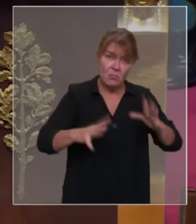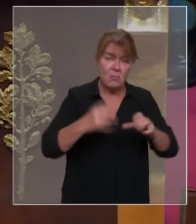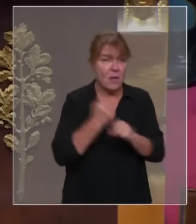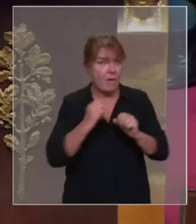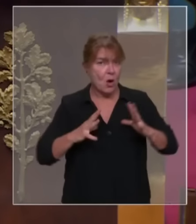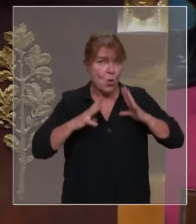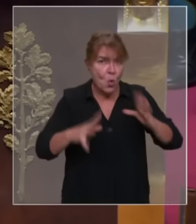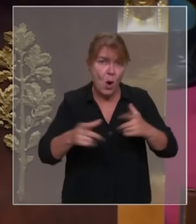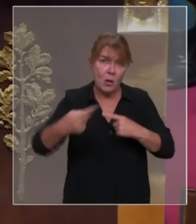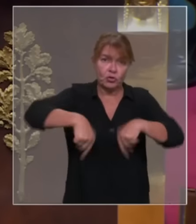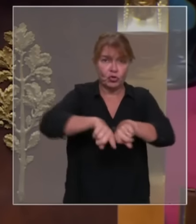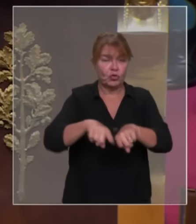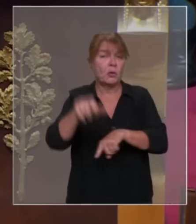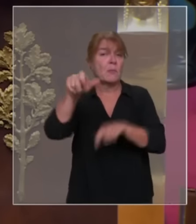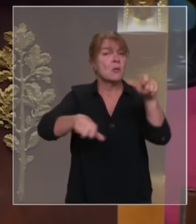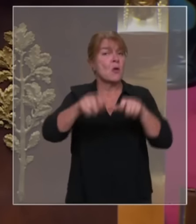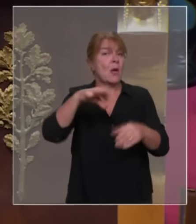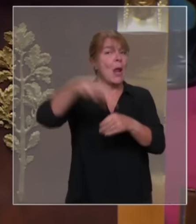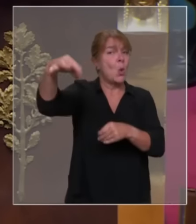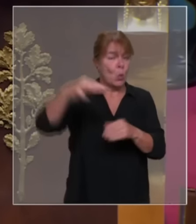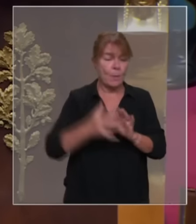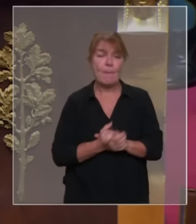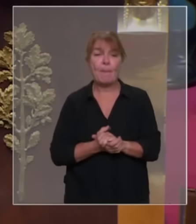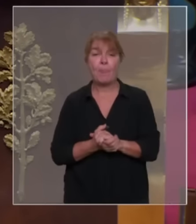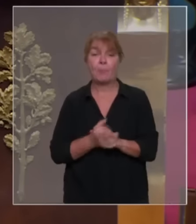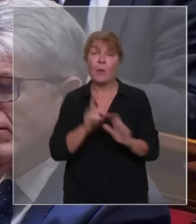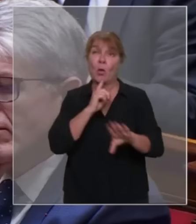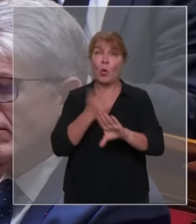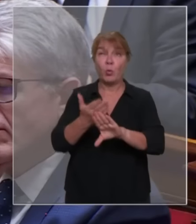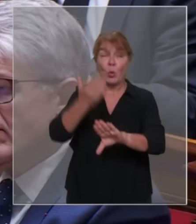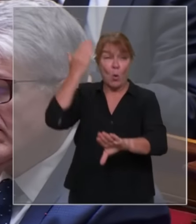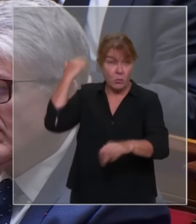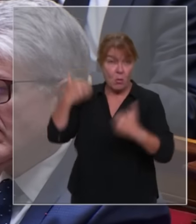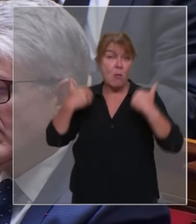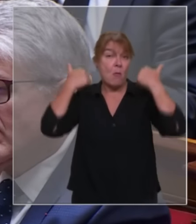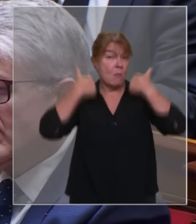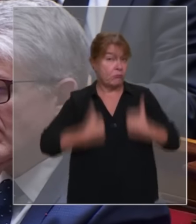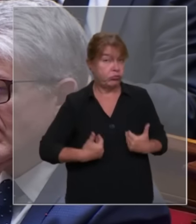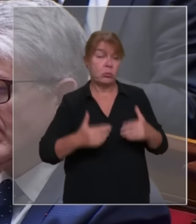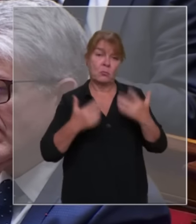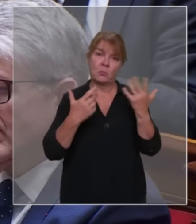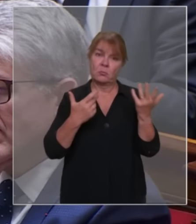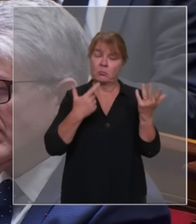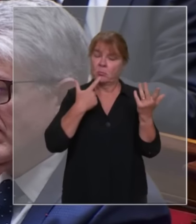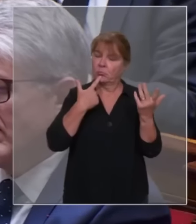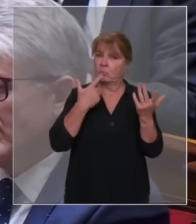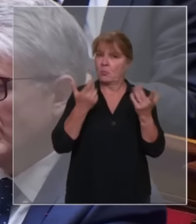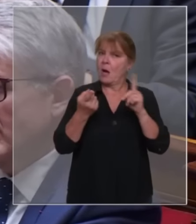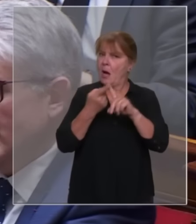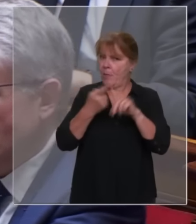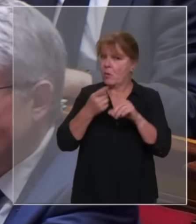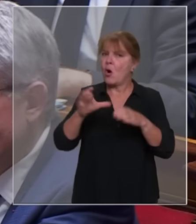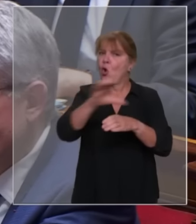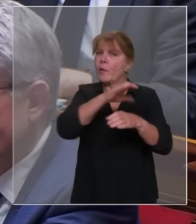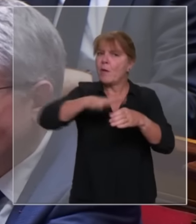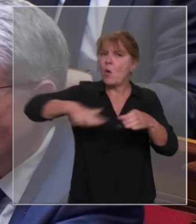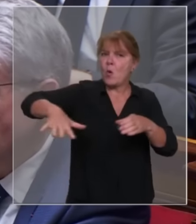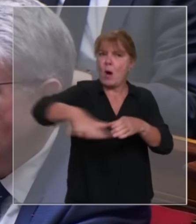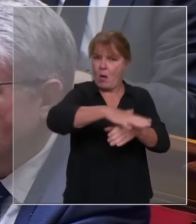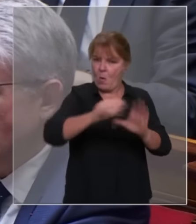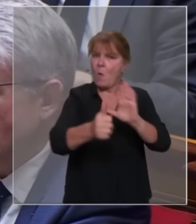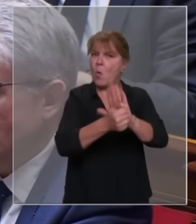et de leur engagement. Je me fais, mesdames et messieurs, depuis très longtemps, une très haute idée du rôle des collectivités locales dans la